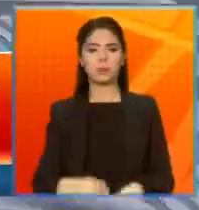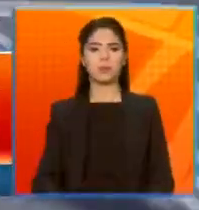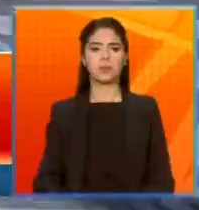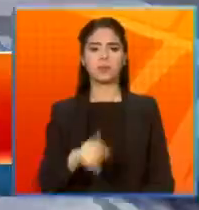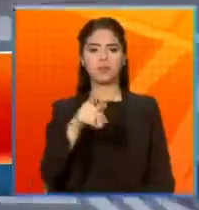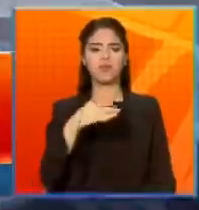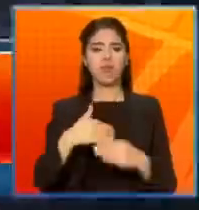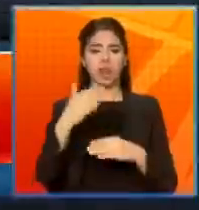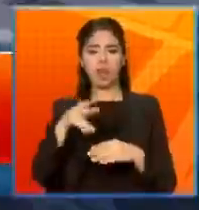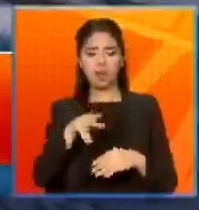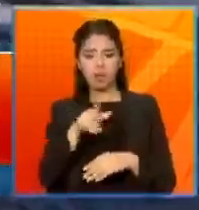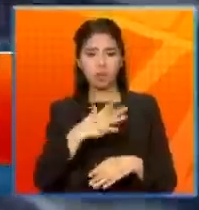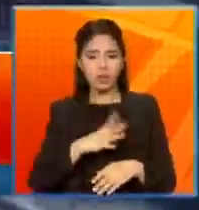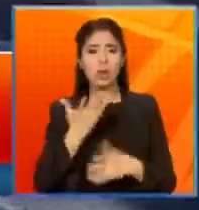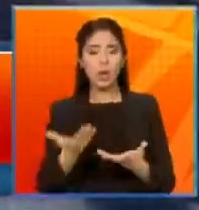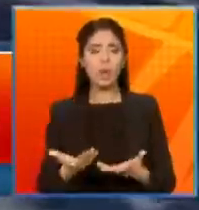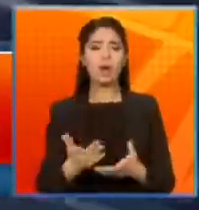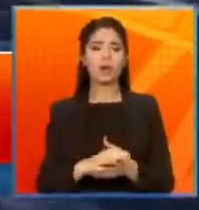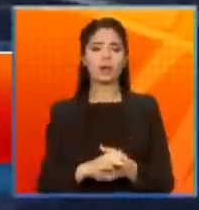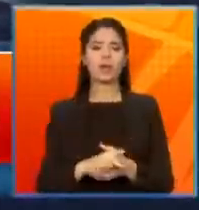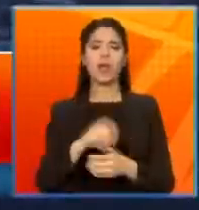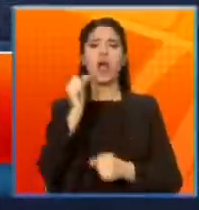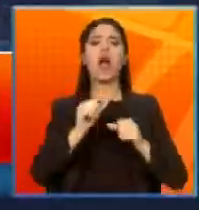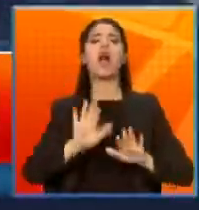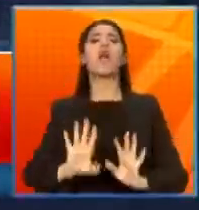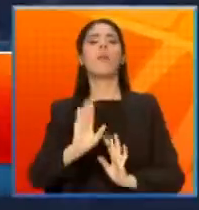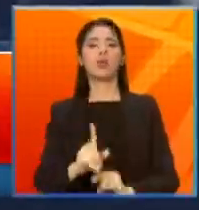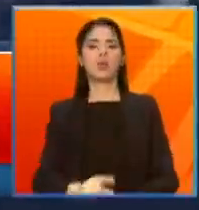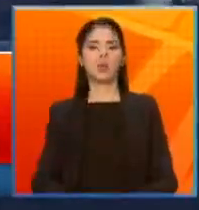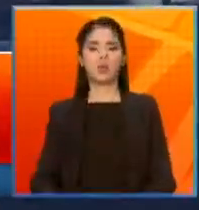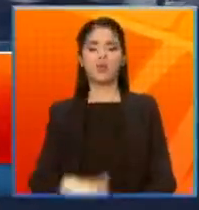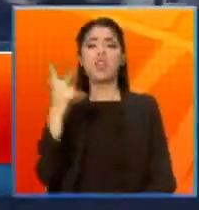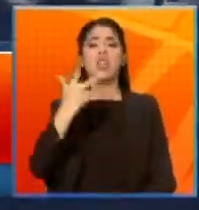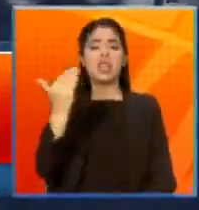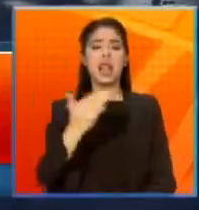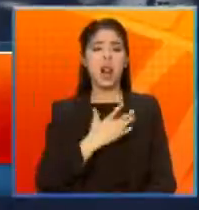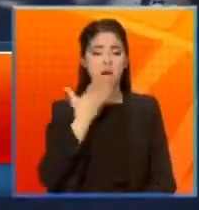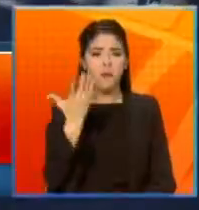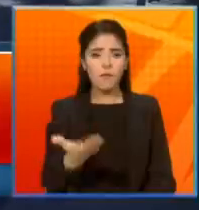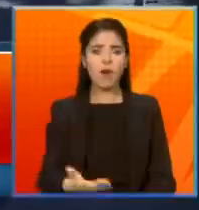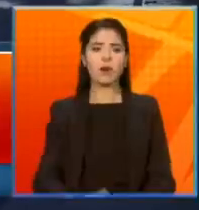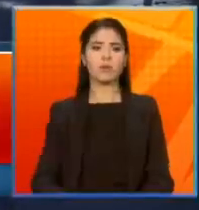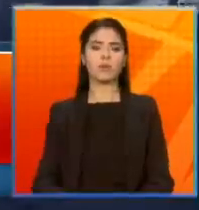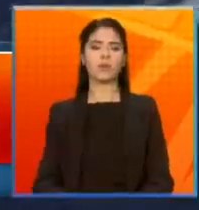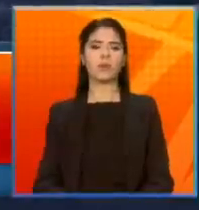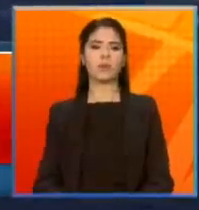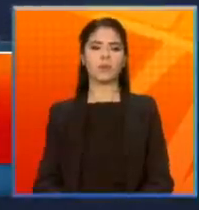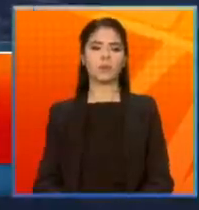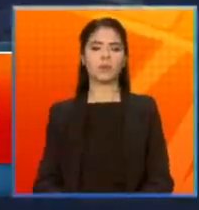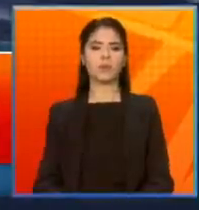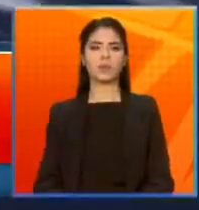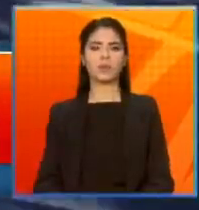karşıya geçmeye çalışıyorum ama hala araçlar durmuş durumda değil. Üstelik çok da hızlı bir şekilde ilerliyorlar.